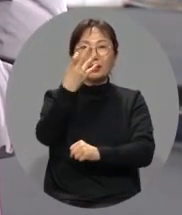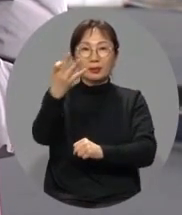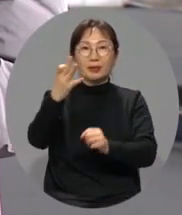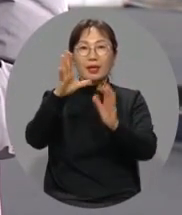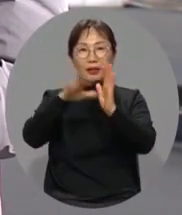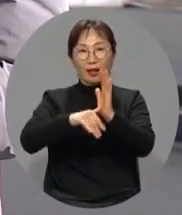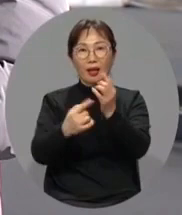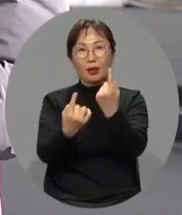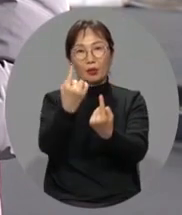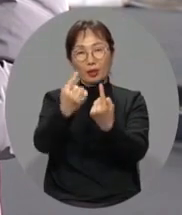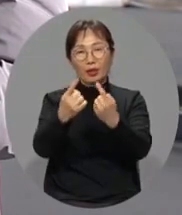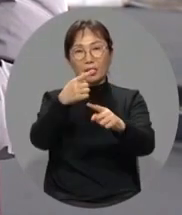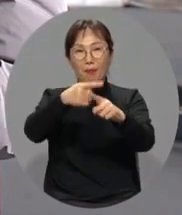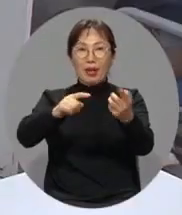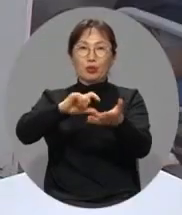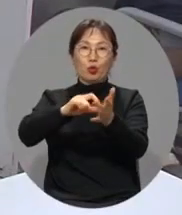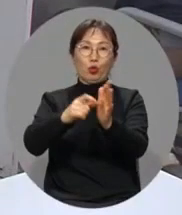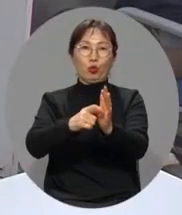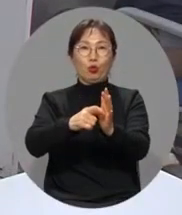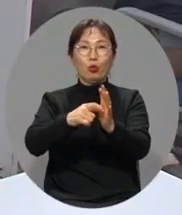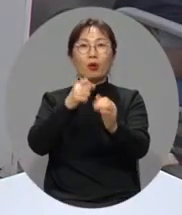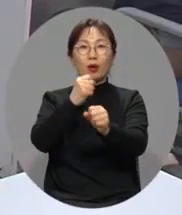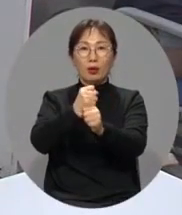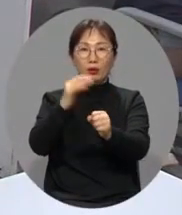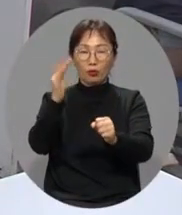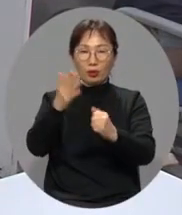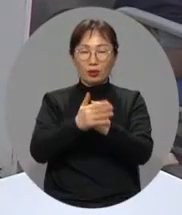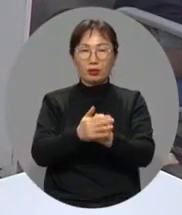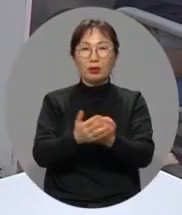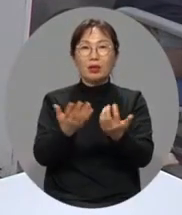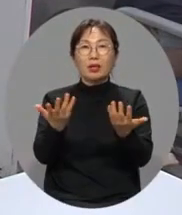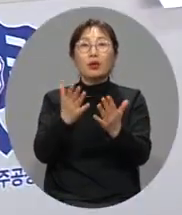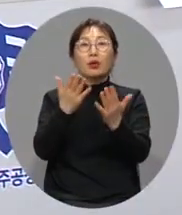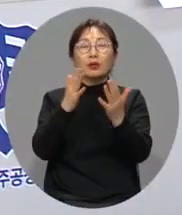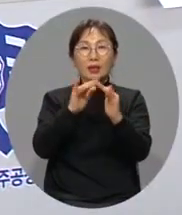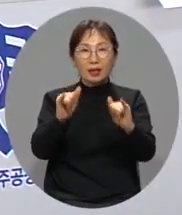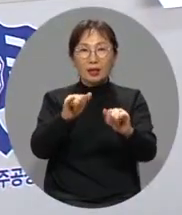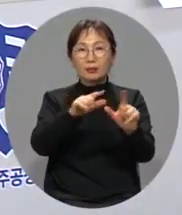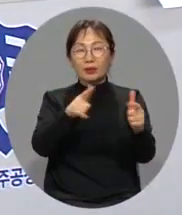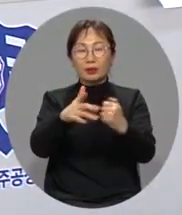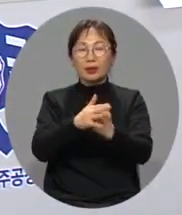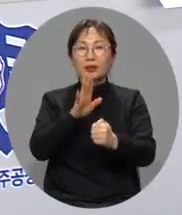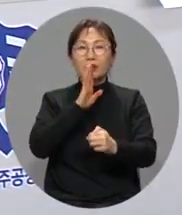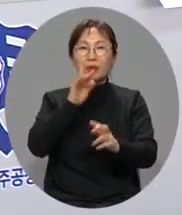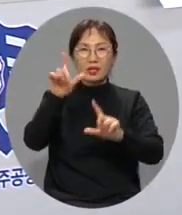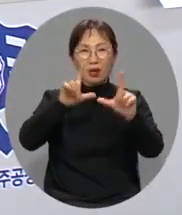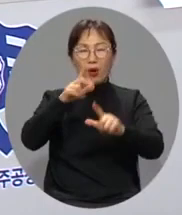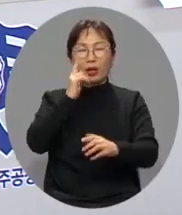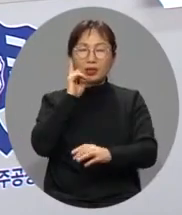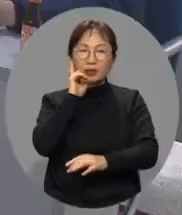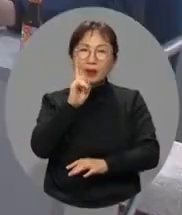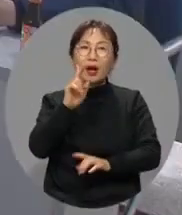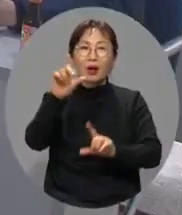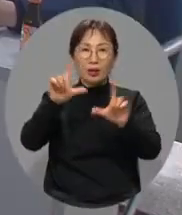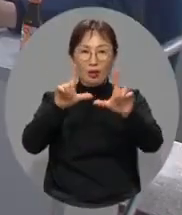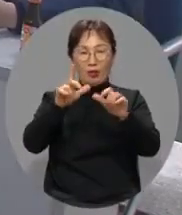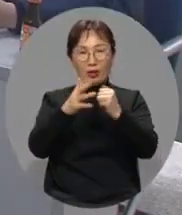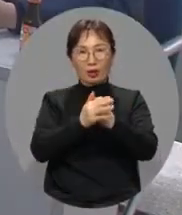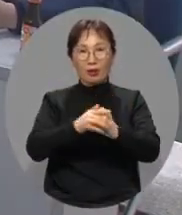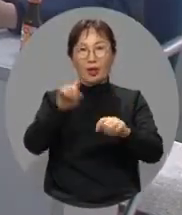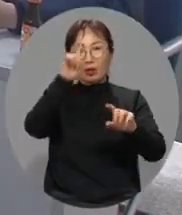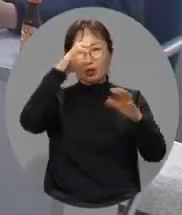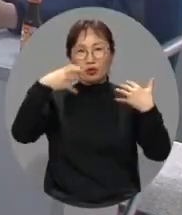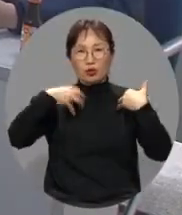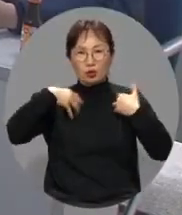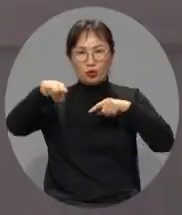비해 반토막이 났습니다. 노조는 어느 때보다 상황이 심각하다며 정치권을 향해 대책을 요구하고